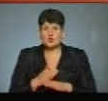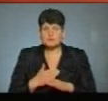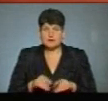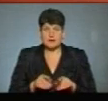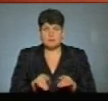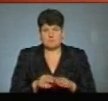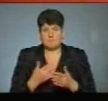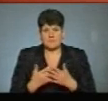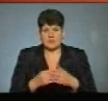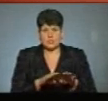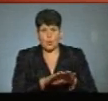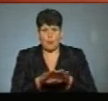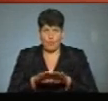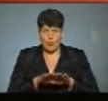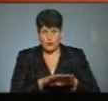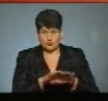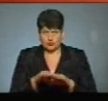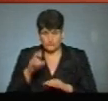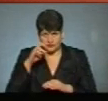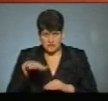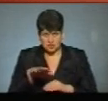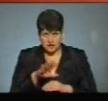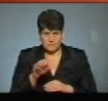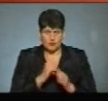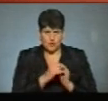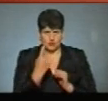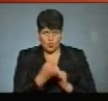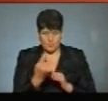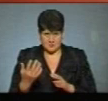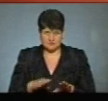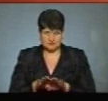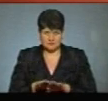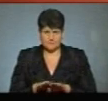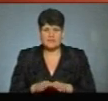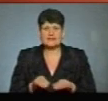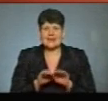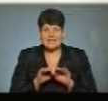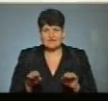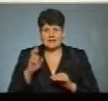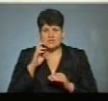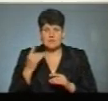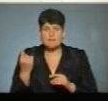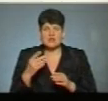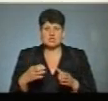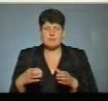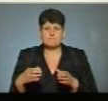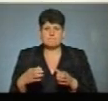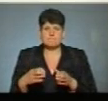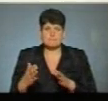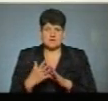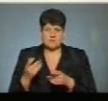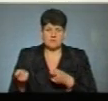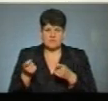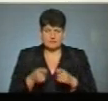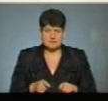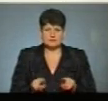так розумію, що розподіляли приблизно порівно ці тест-системи на рівні держави до кожної області. Та насправді на рівні держави перша